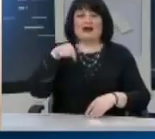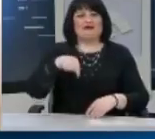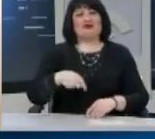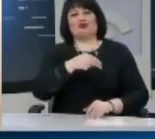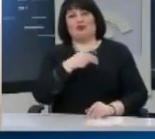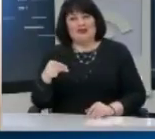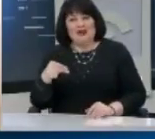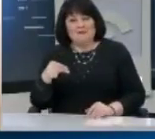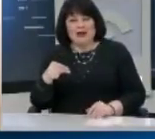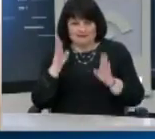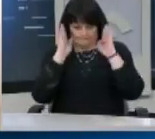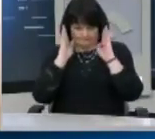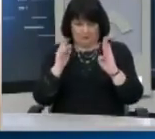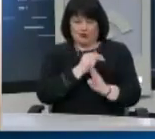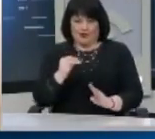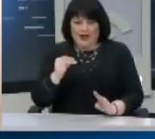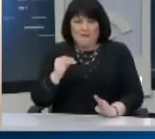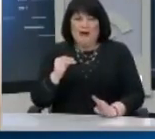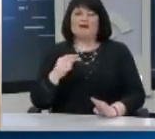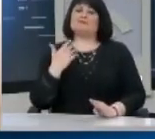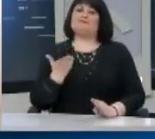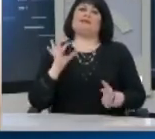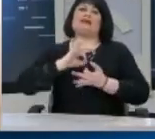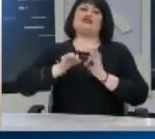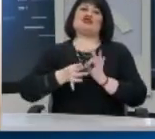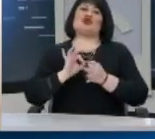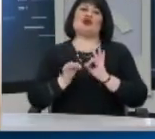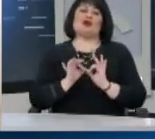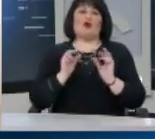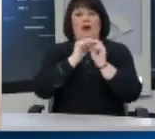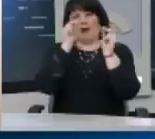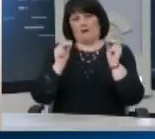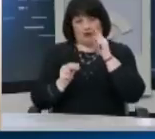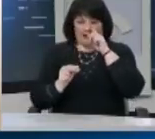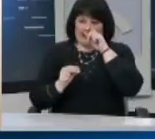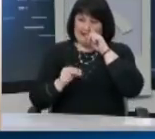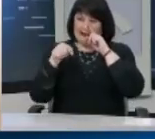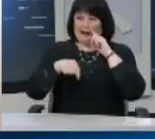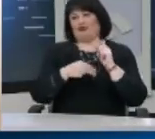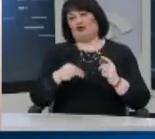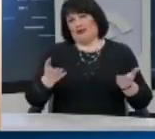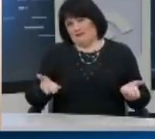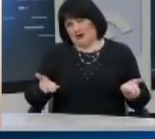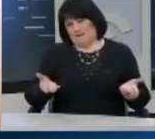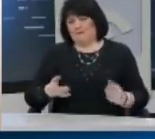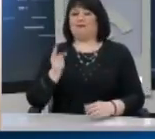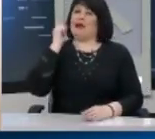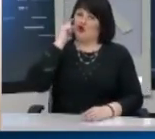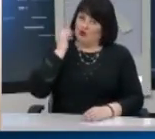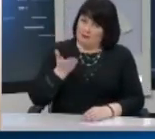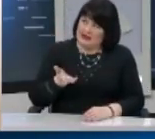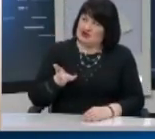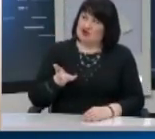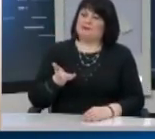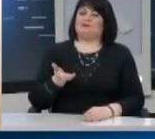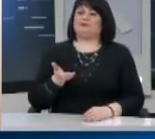γεγονός καθ αυτό παράγει ένα ιστορικό αποτέλεσμα για αυτή την υπόθεση και νομίζω ότι